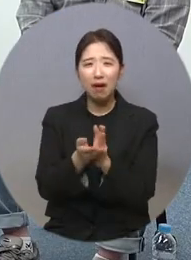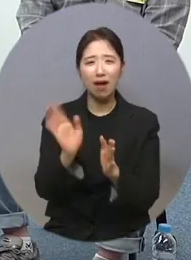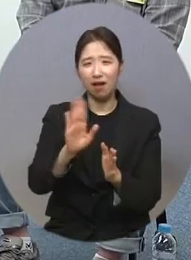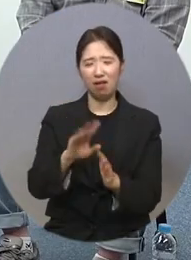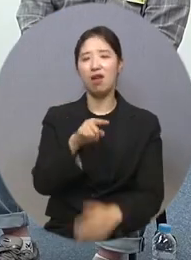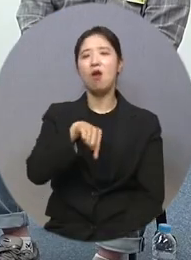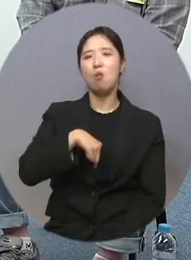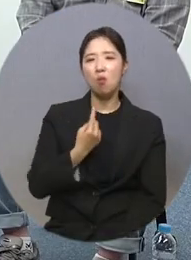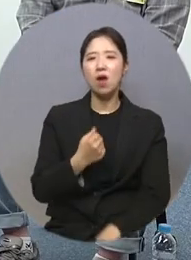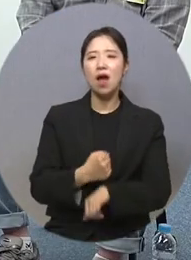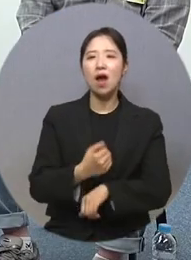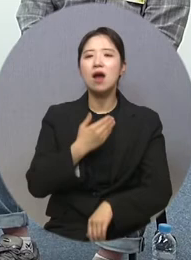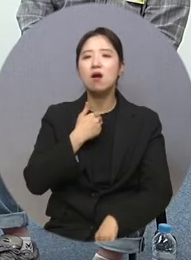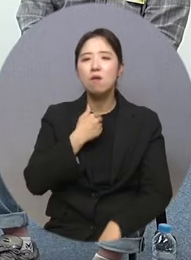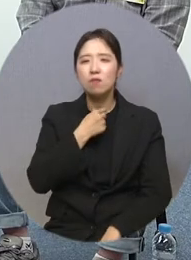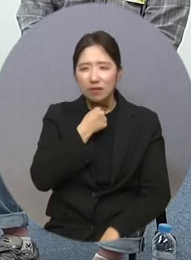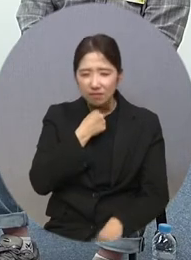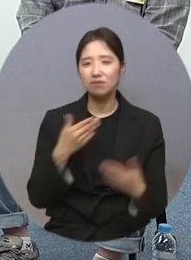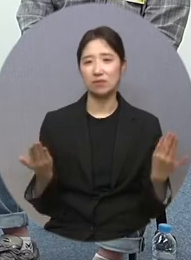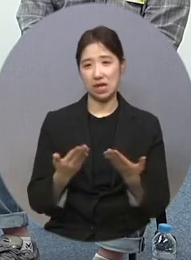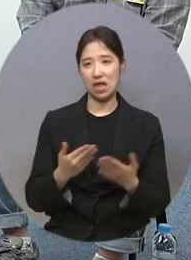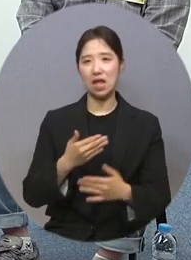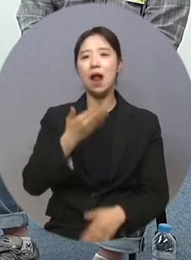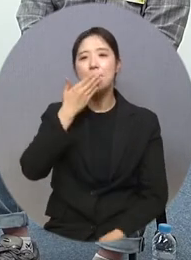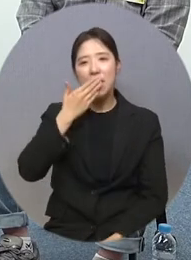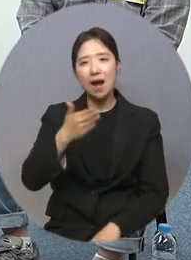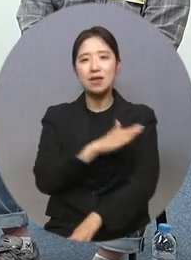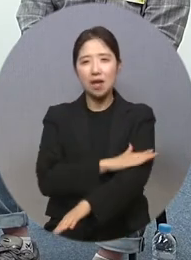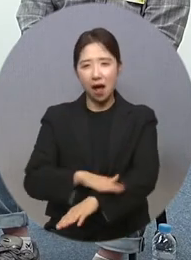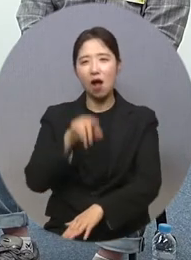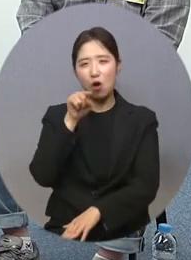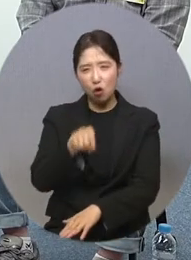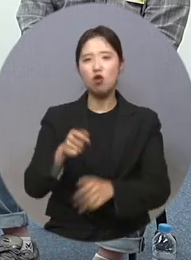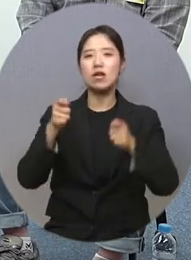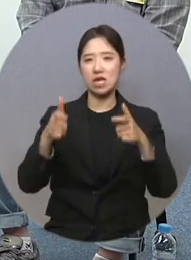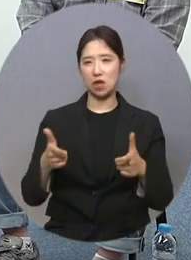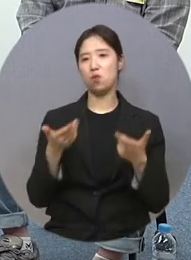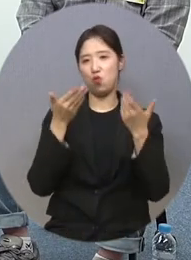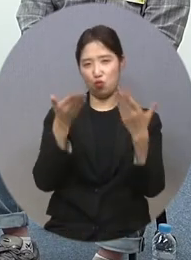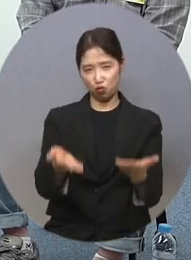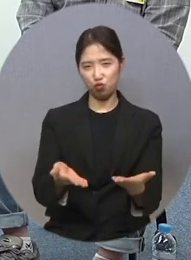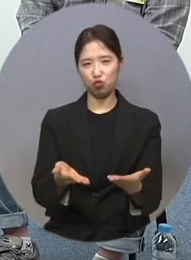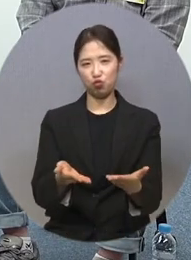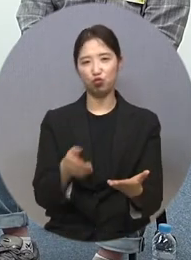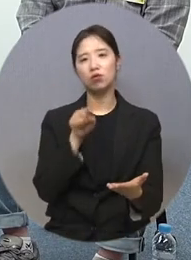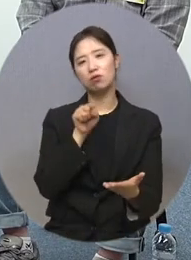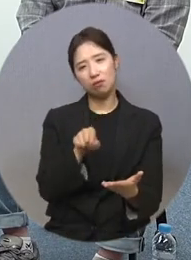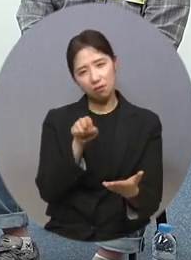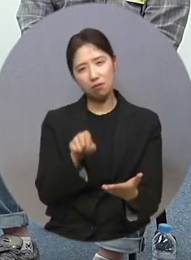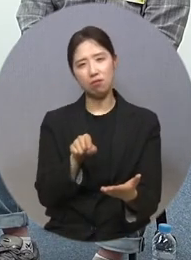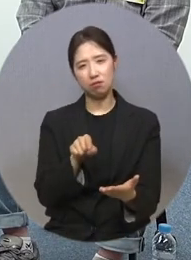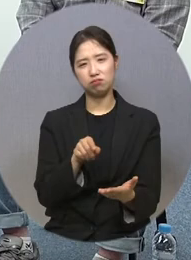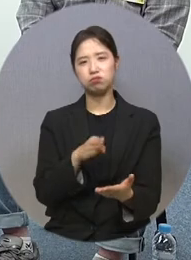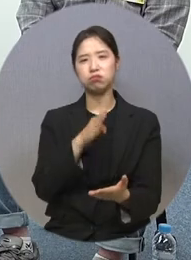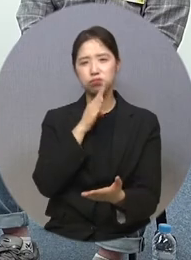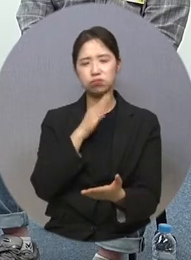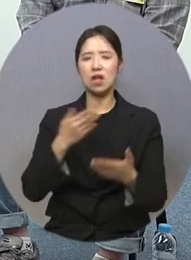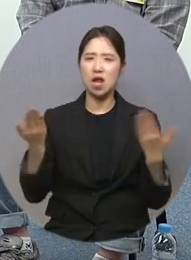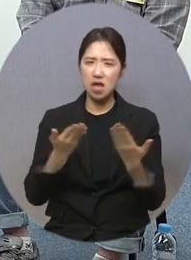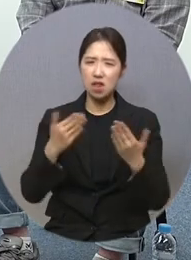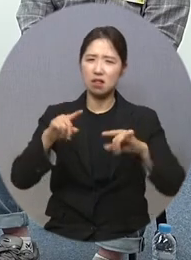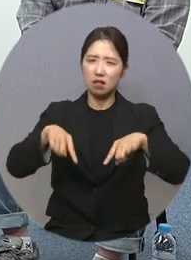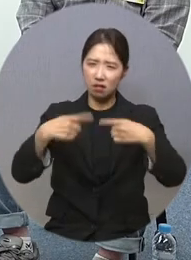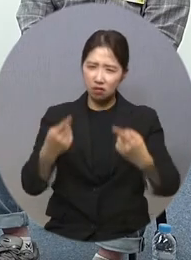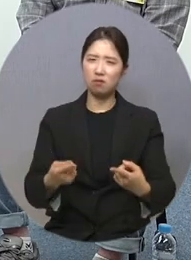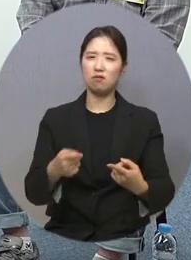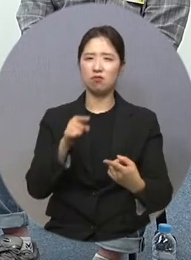수 있는 일, 하고 싶어하는 일을 찾을 수 있는 기회를 더 많이 주고 시도할 수 있게끔 하는 게 사실은 일자리나 여러